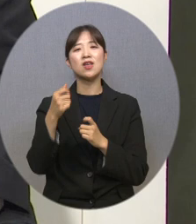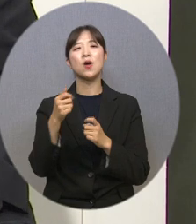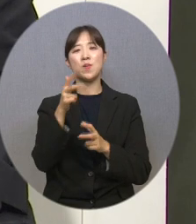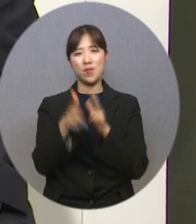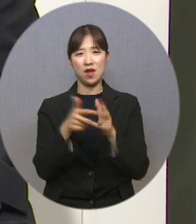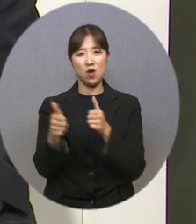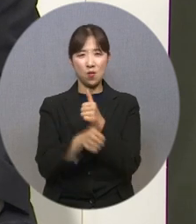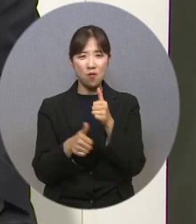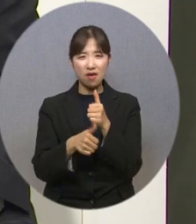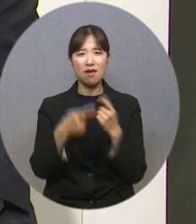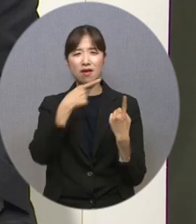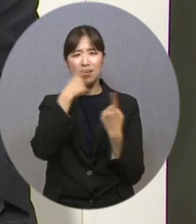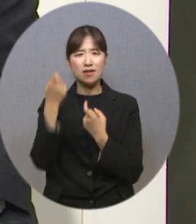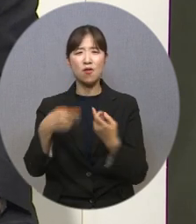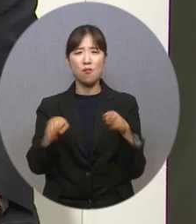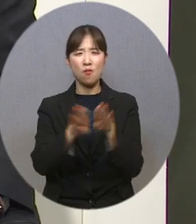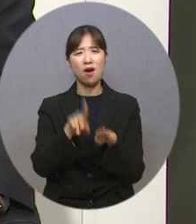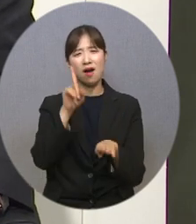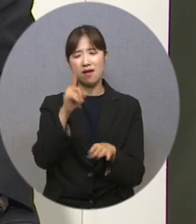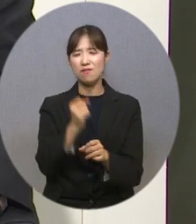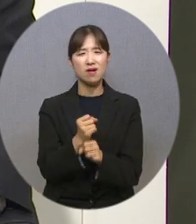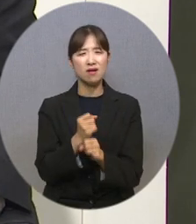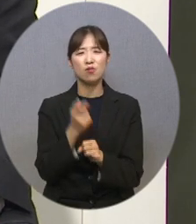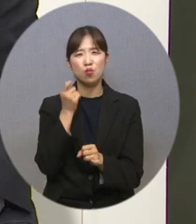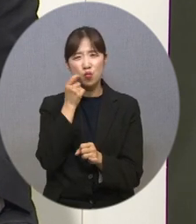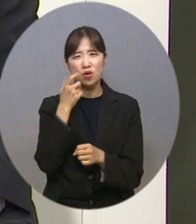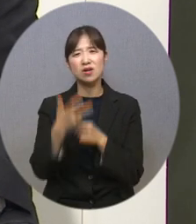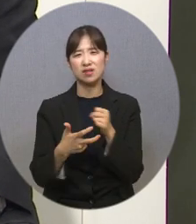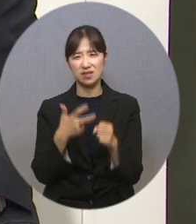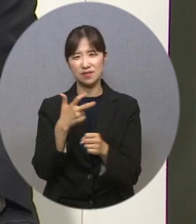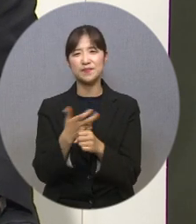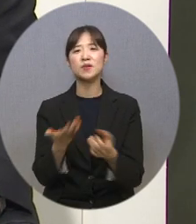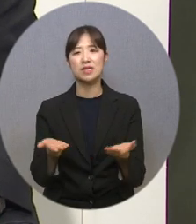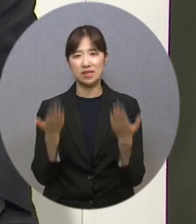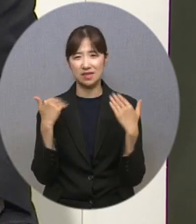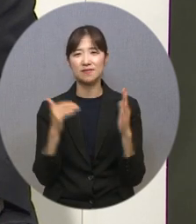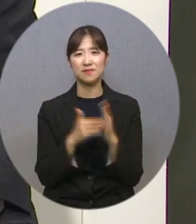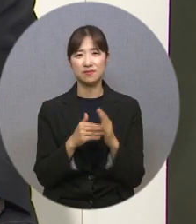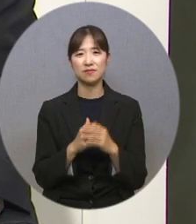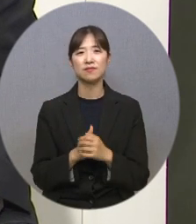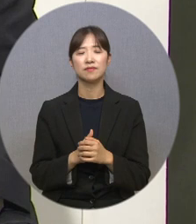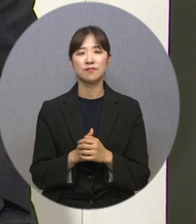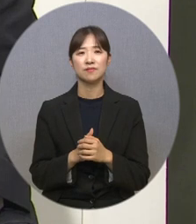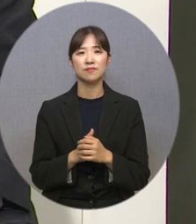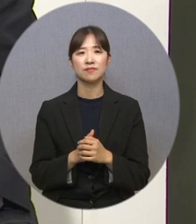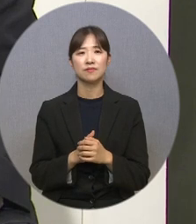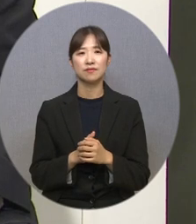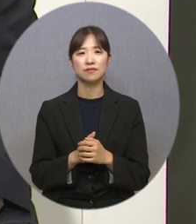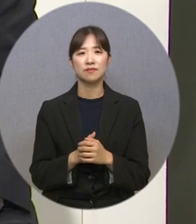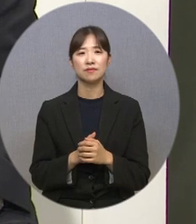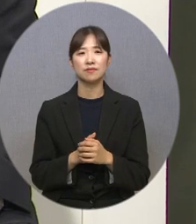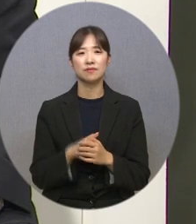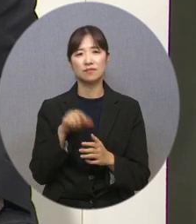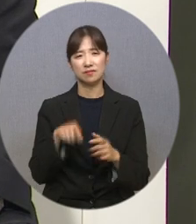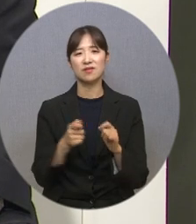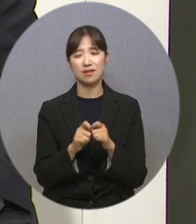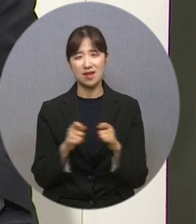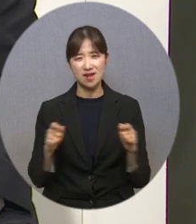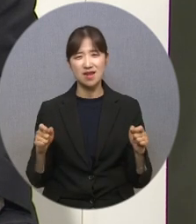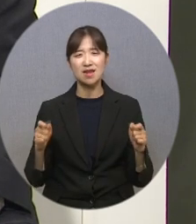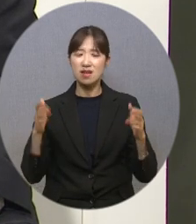기념관 하나 만들지 못하고 벌써 70년이 넘었습니다. 이런 긴